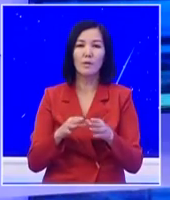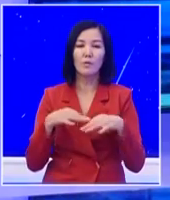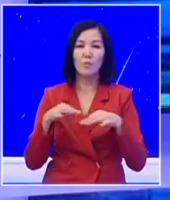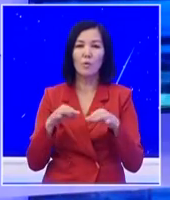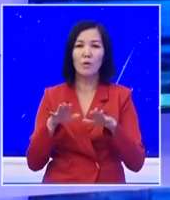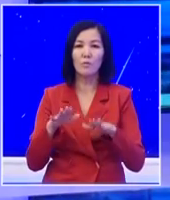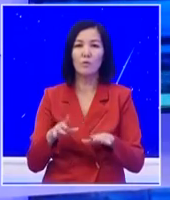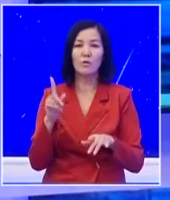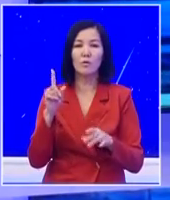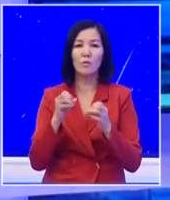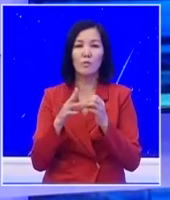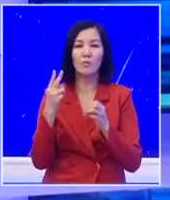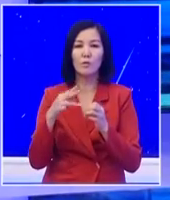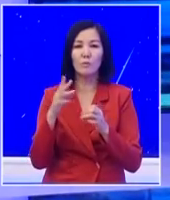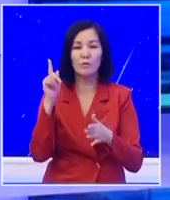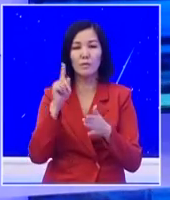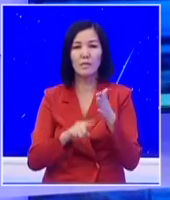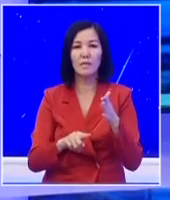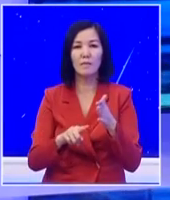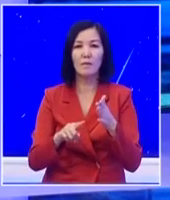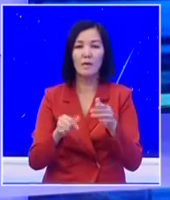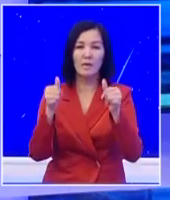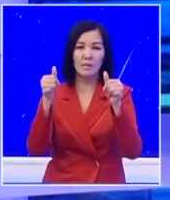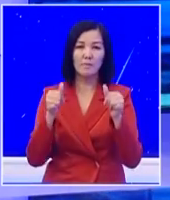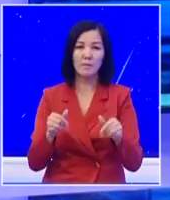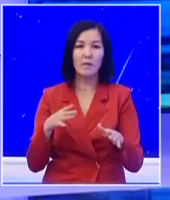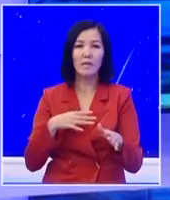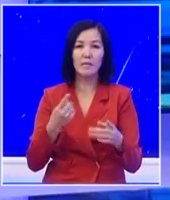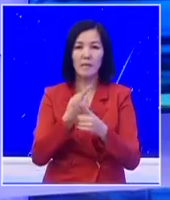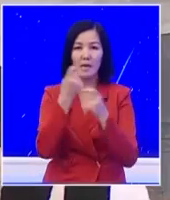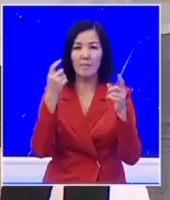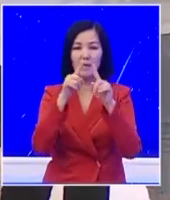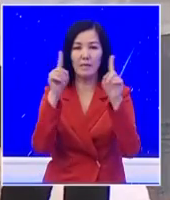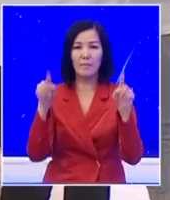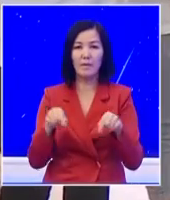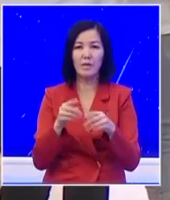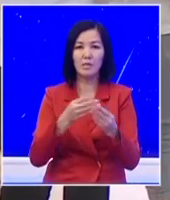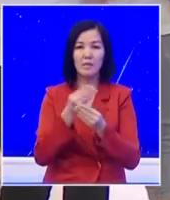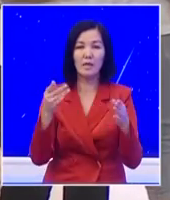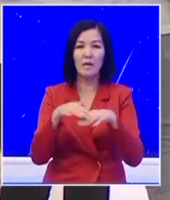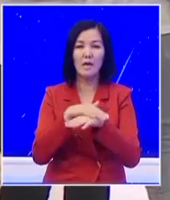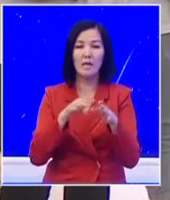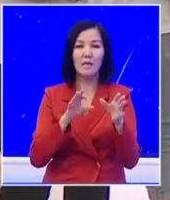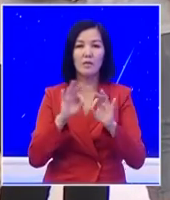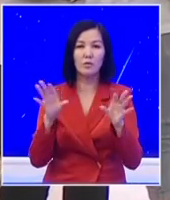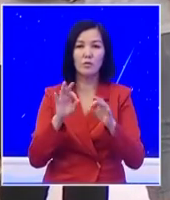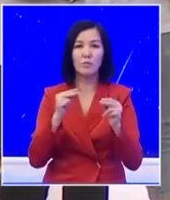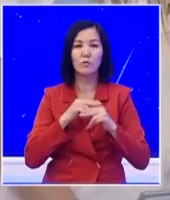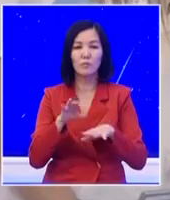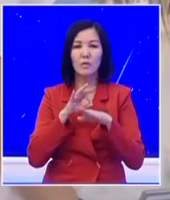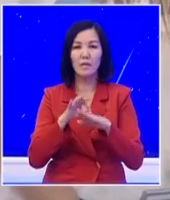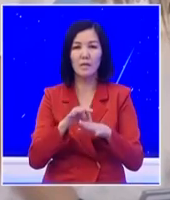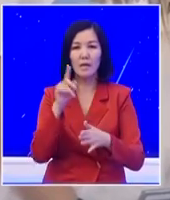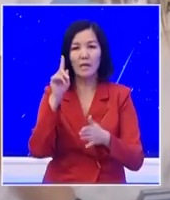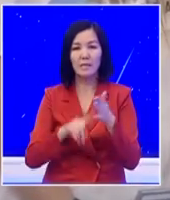орындарда 14-24 сенім телефоны жазылған жапсырмалар ілінді. Ақпараттық парақшалар таратылып, халыққа түсіндірме жұмыстары жүргізілді.